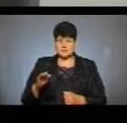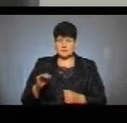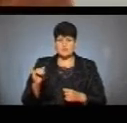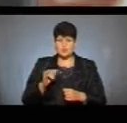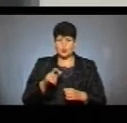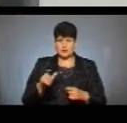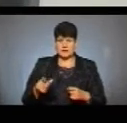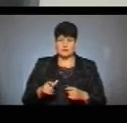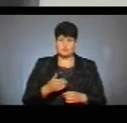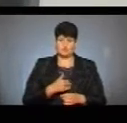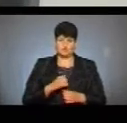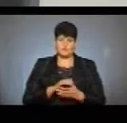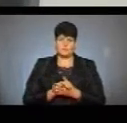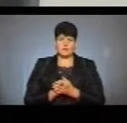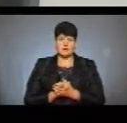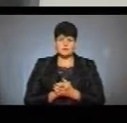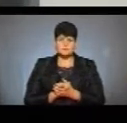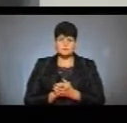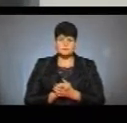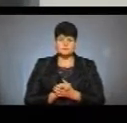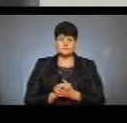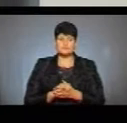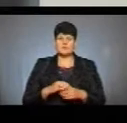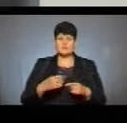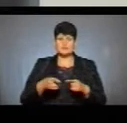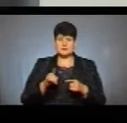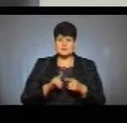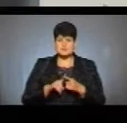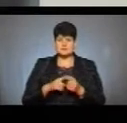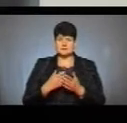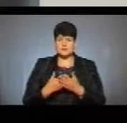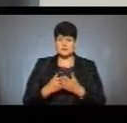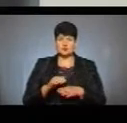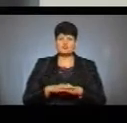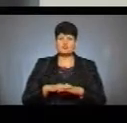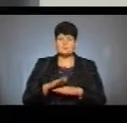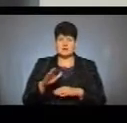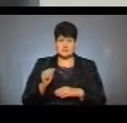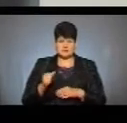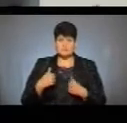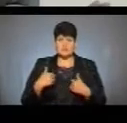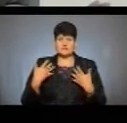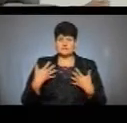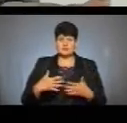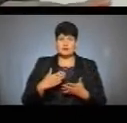які прагнуть миру. Своєрідна пацифікація суспільства. Ми вже мали